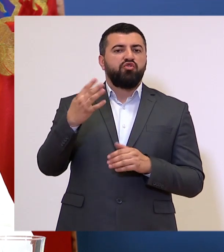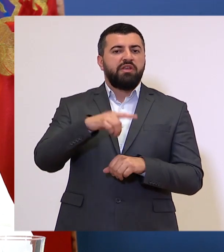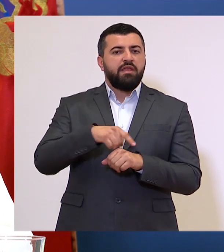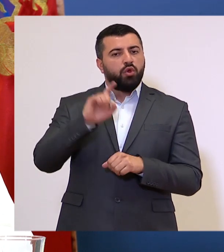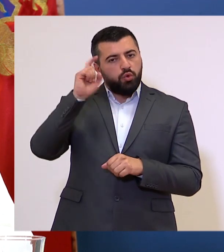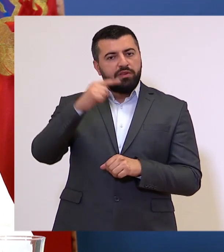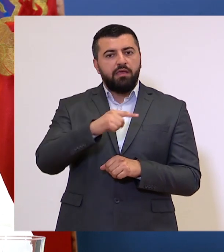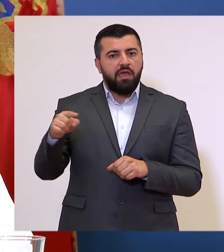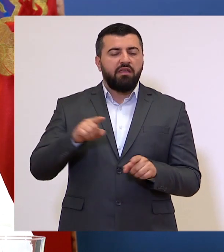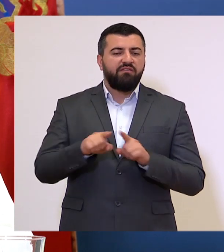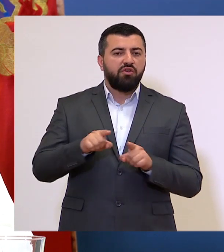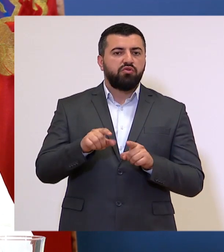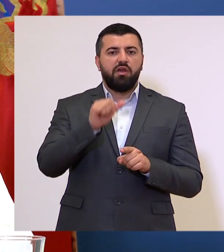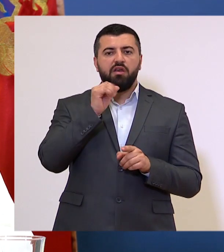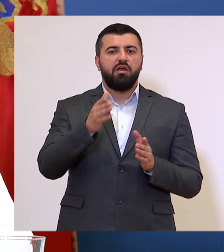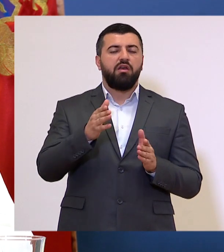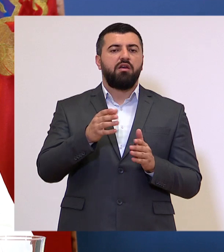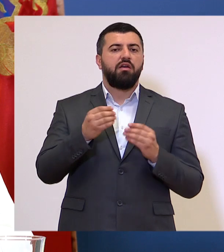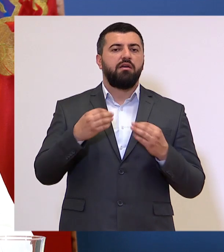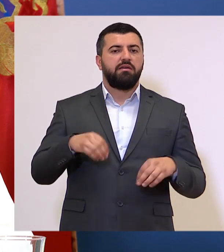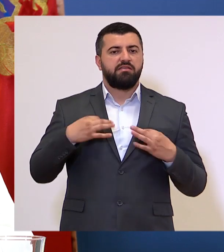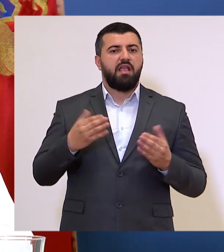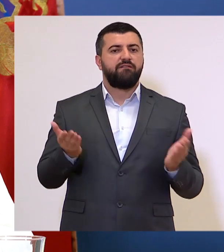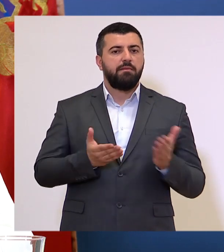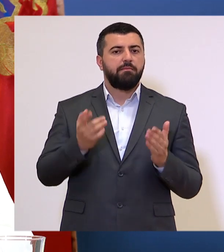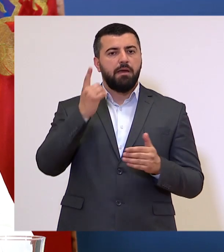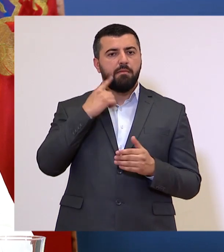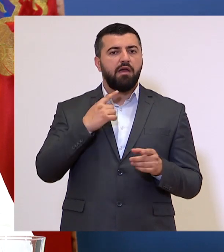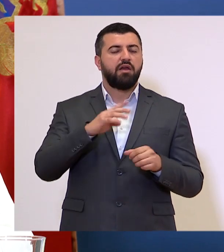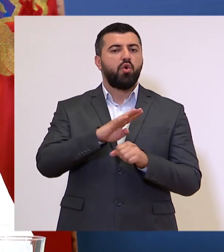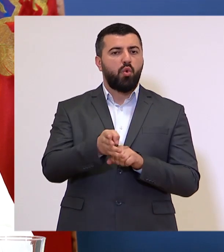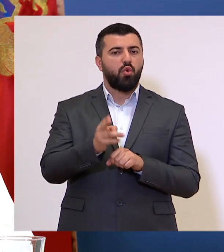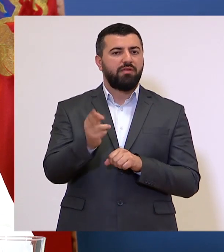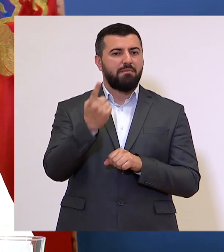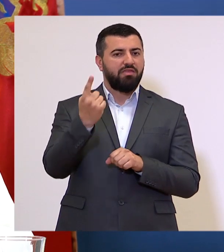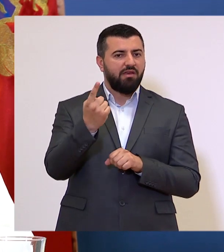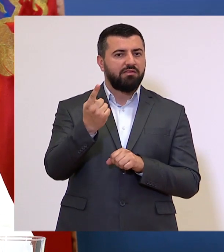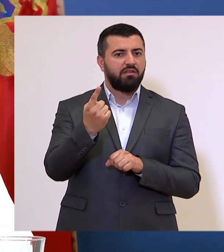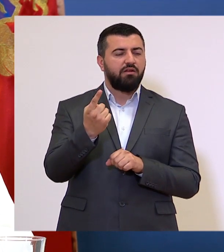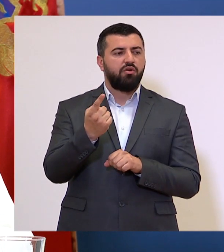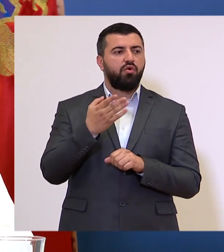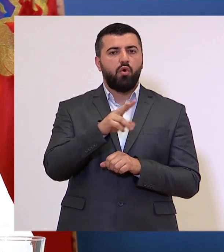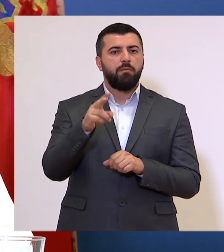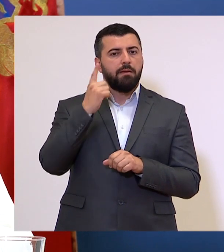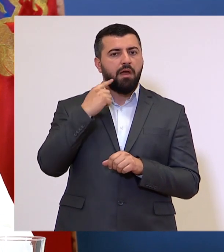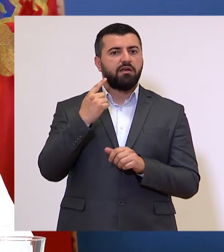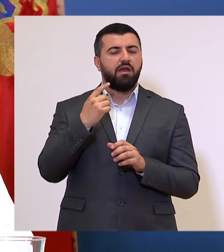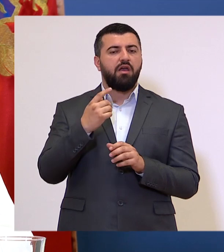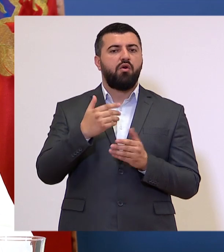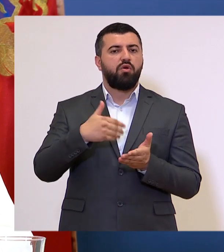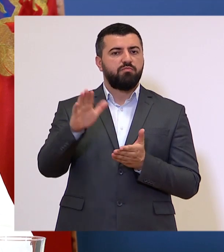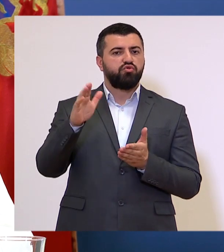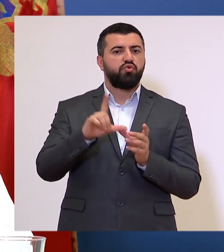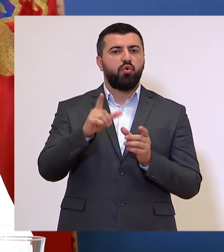sata i drugi test je bio negativan, u zbiru znači beba je zdrava, majka je korona pozitivna i obo i majka i beba su otpušteni